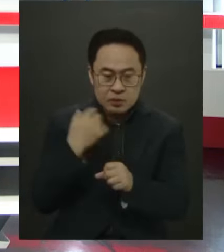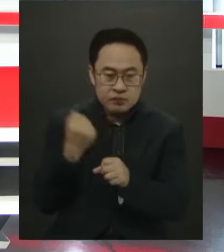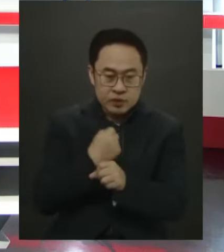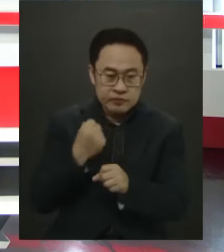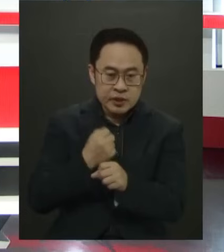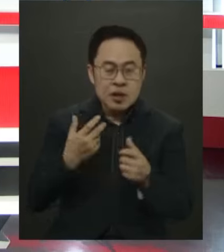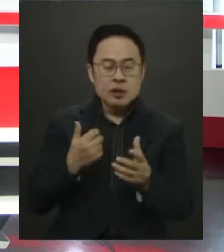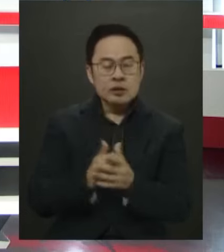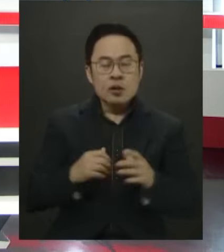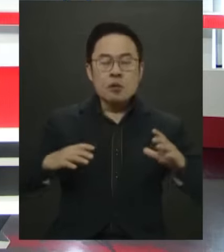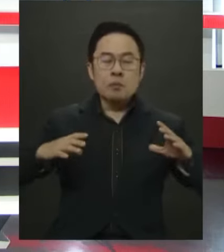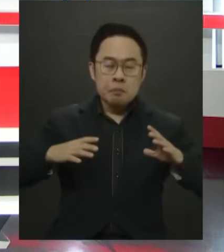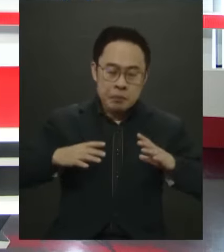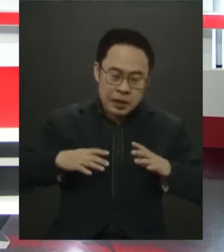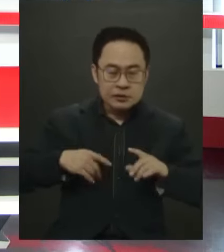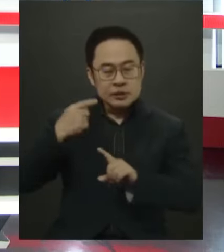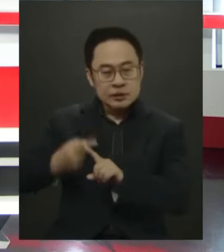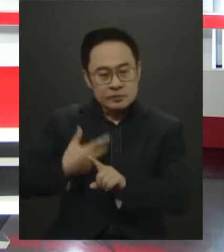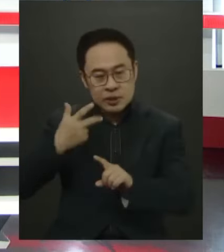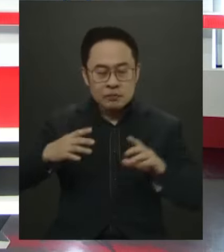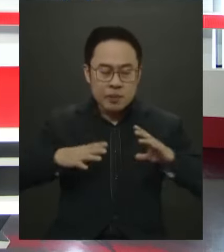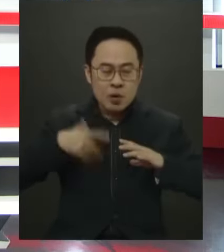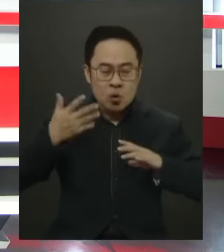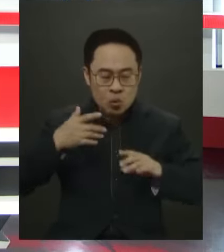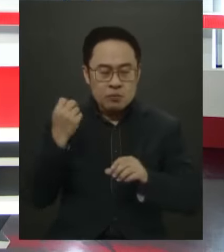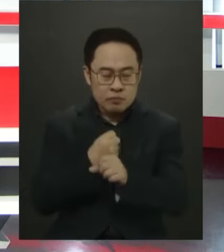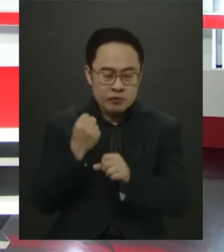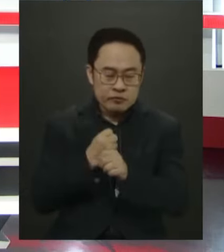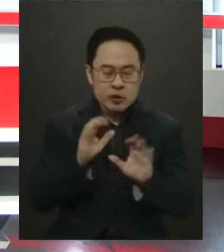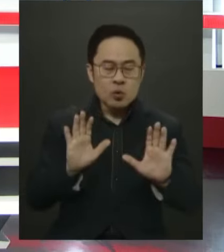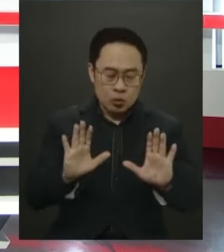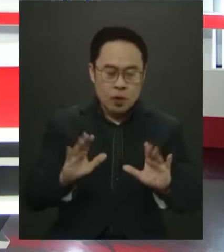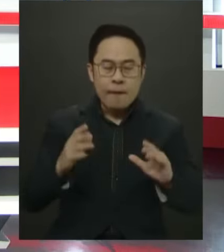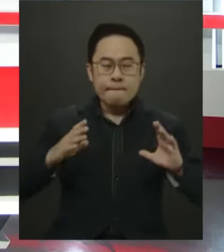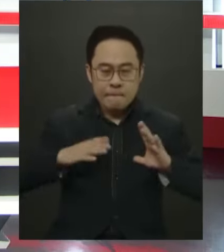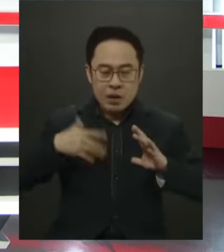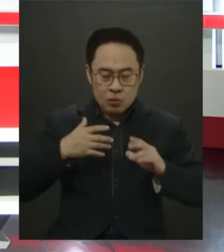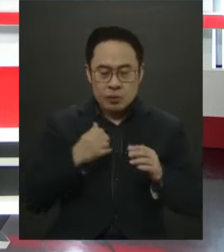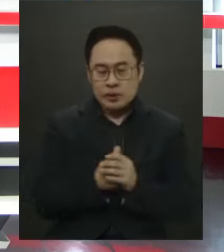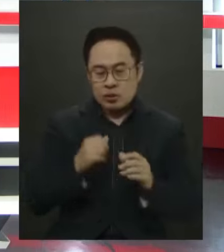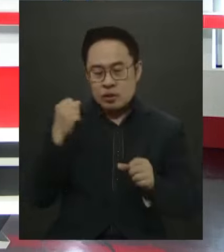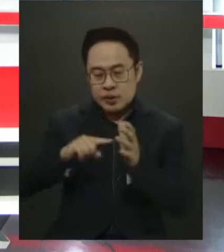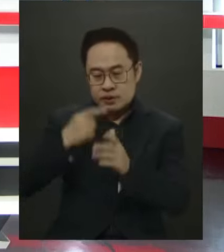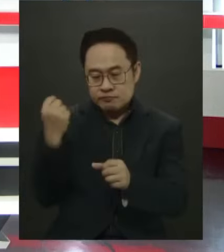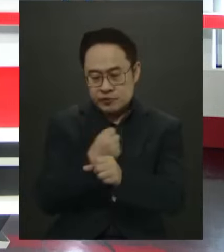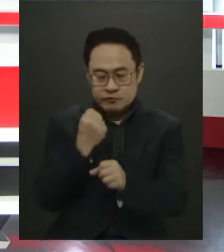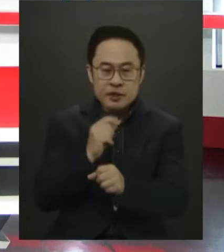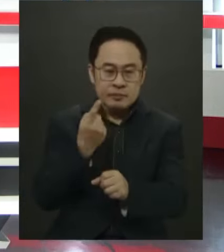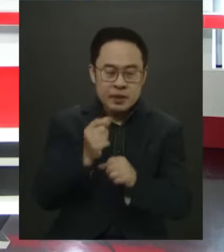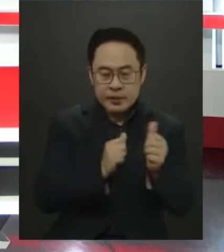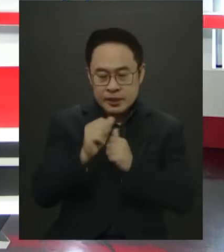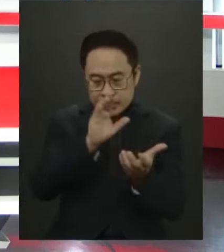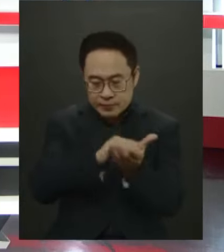พัก ครับ ไปพักแป๊บนึงอ่ะ หลังจากที ่หลังจากที่รักตามมาอย่างหนักเหมือนกันนะคะแล้วก็อาจจะ